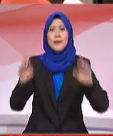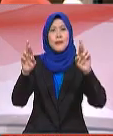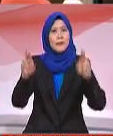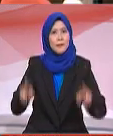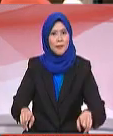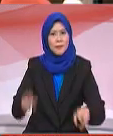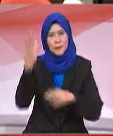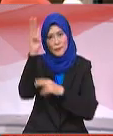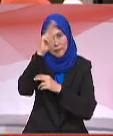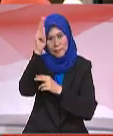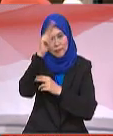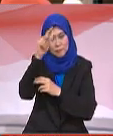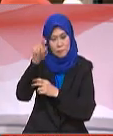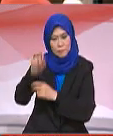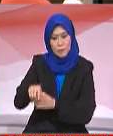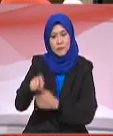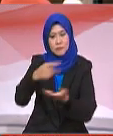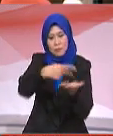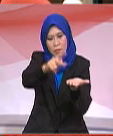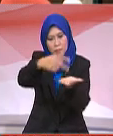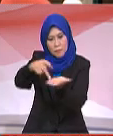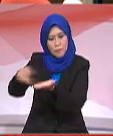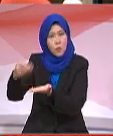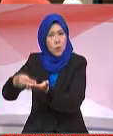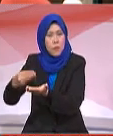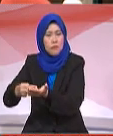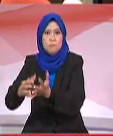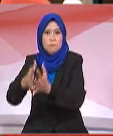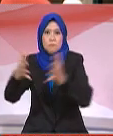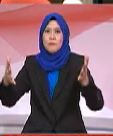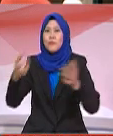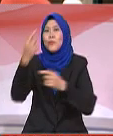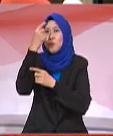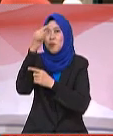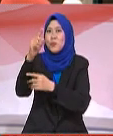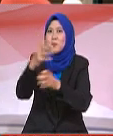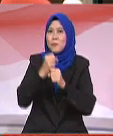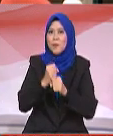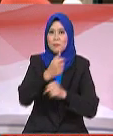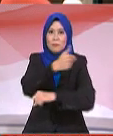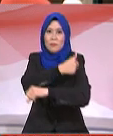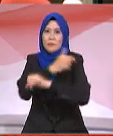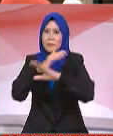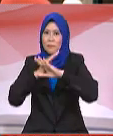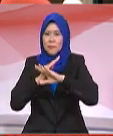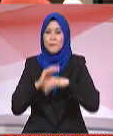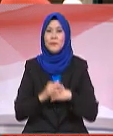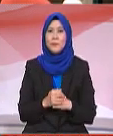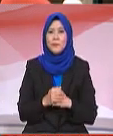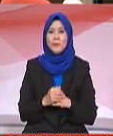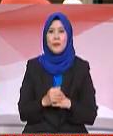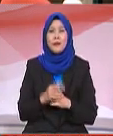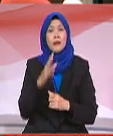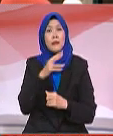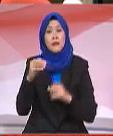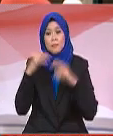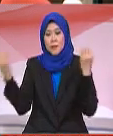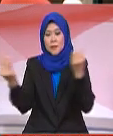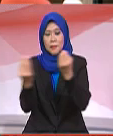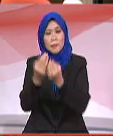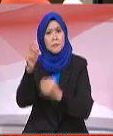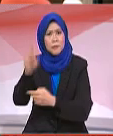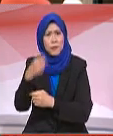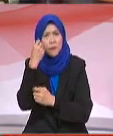rakyat, kerajaan perlu membelanjakan peruntukan yang besar bagi mendapatkan vaksin. Oleh yang demikian, masyarakat